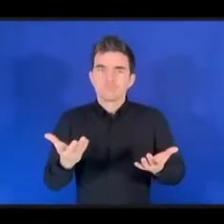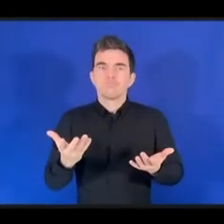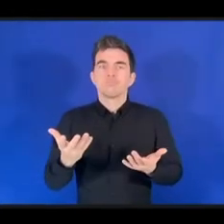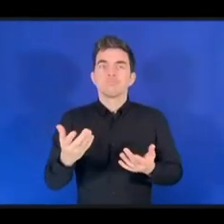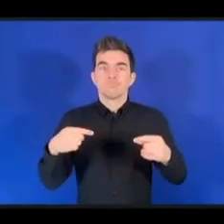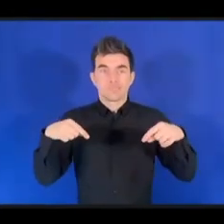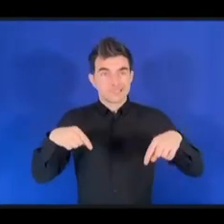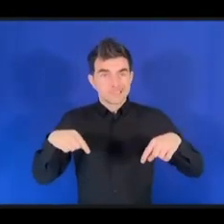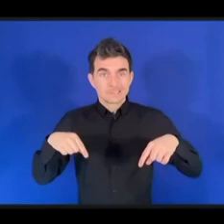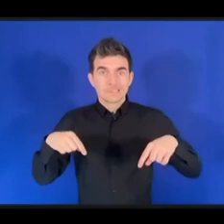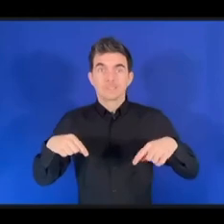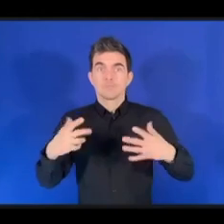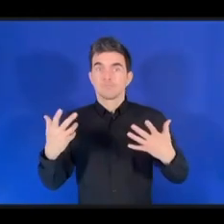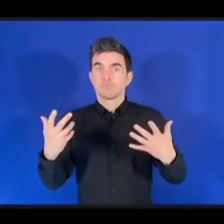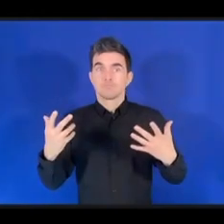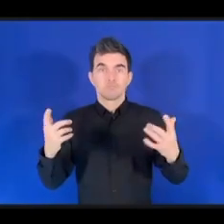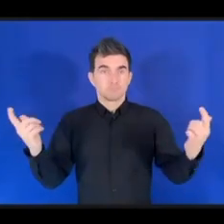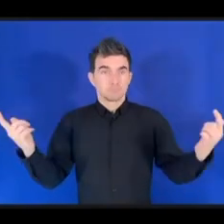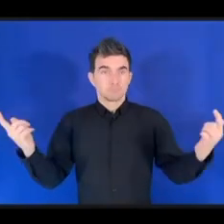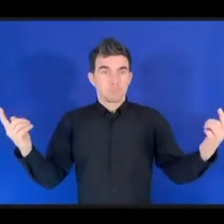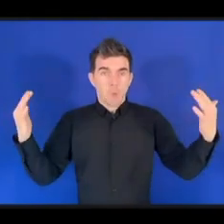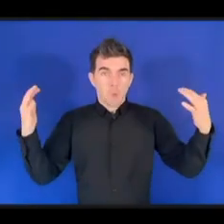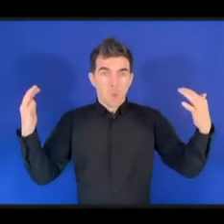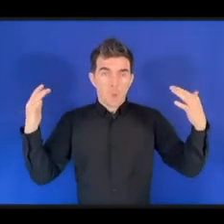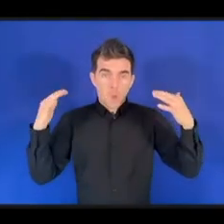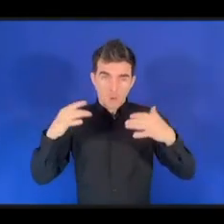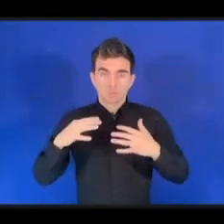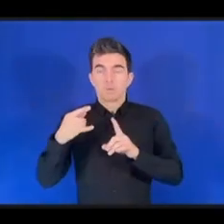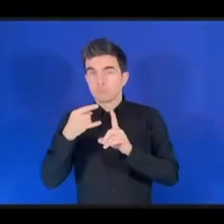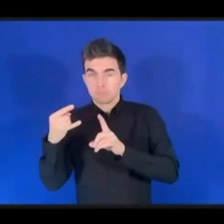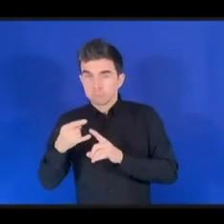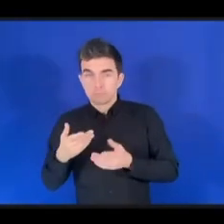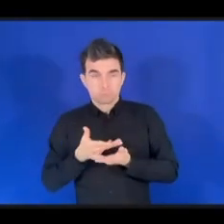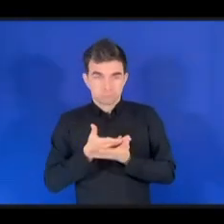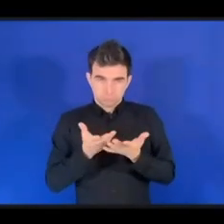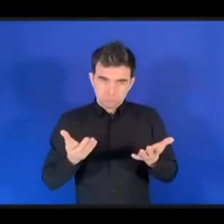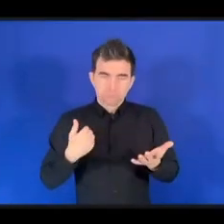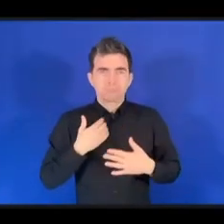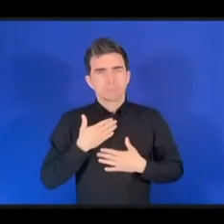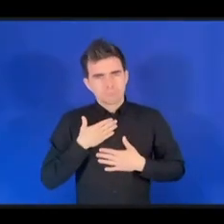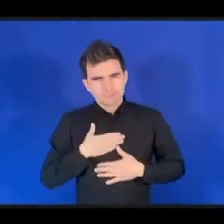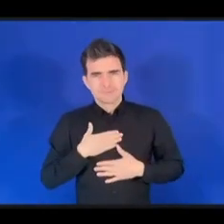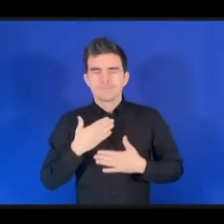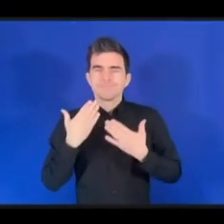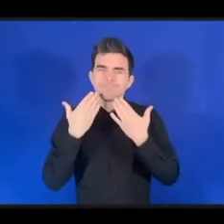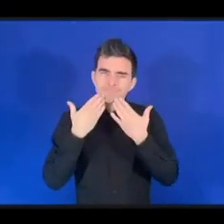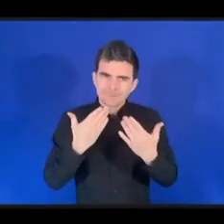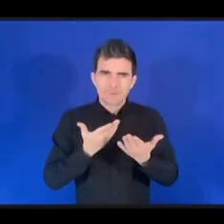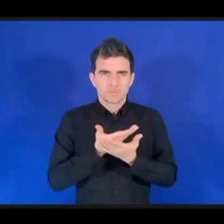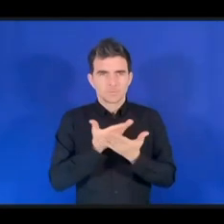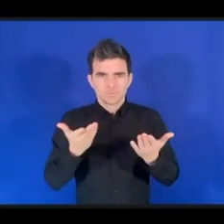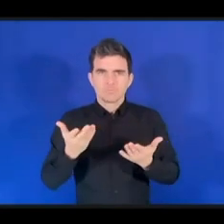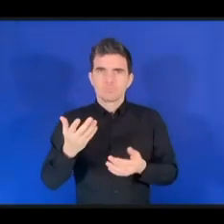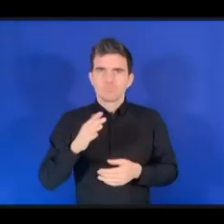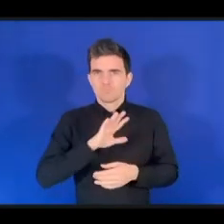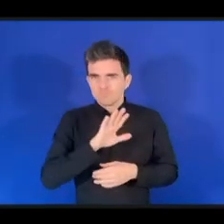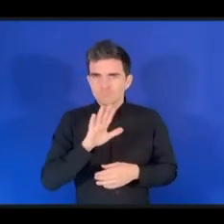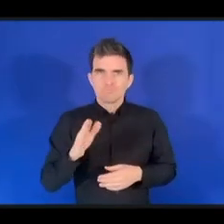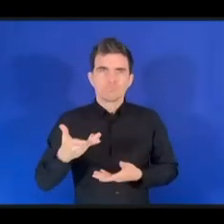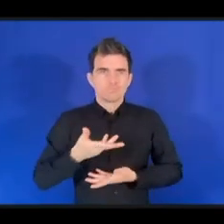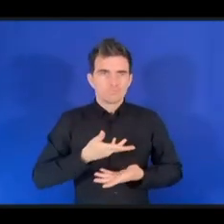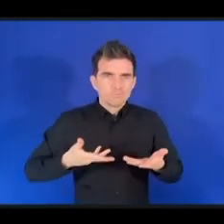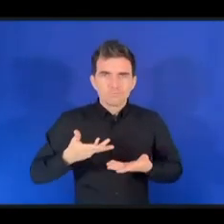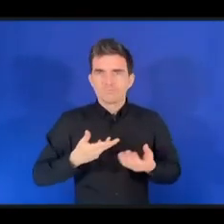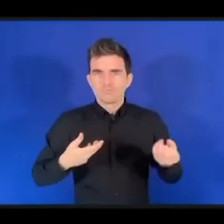各地，也感谢各位的积极的探讨，把在京都开